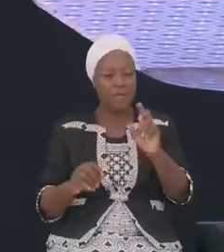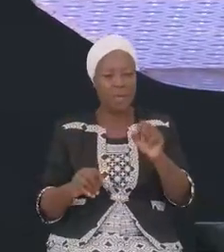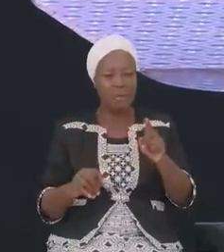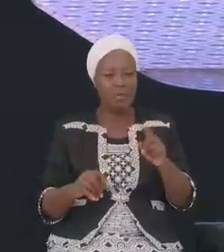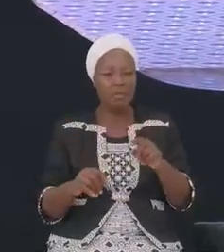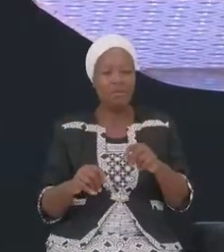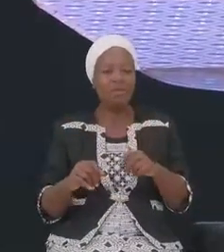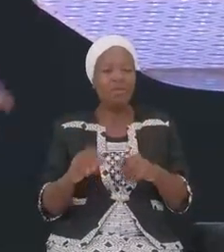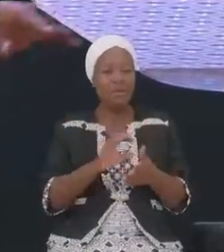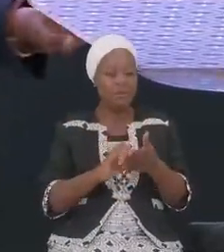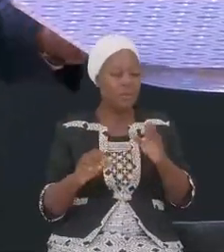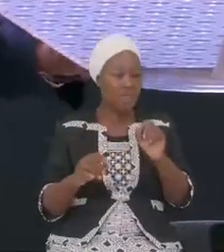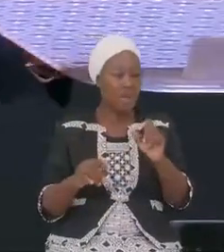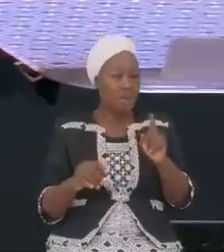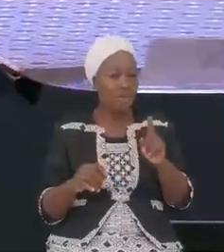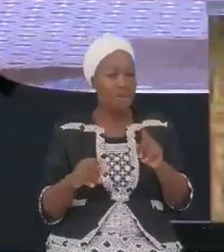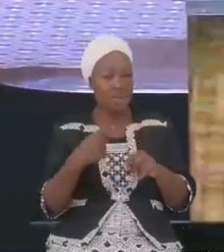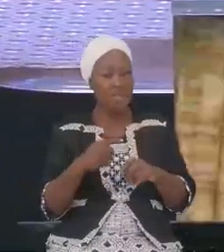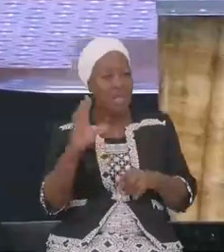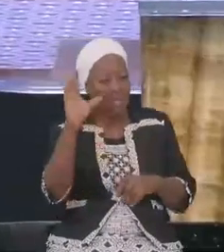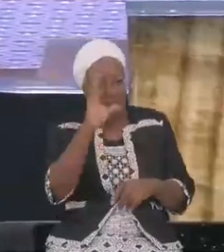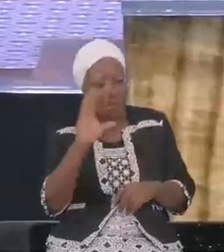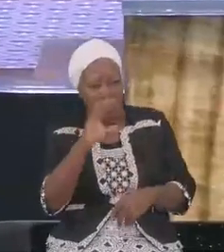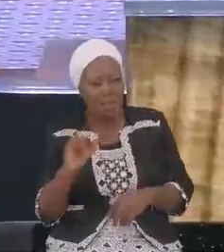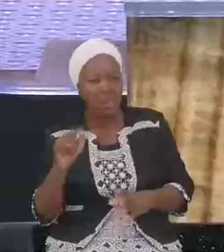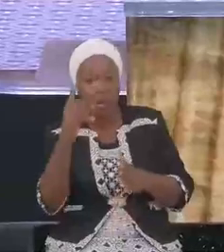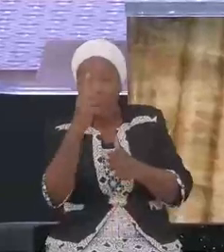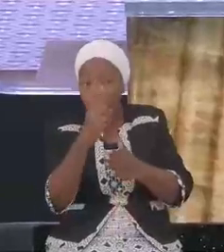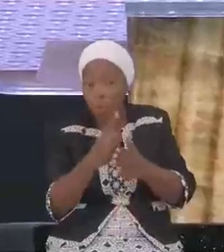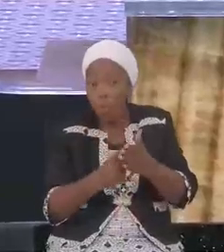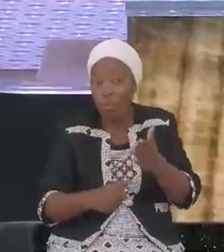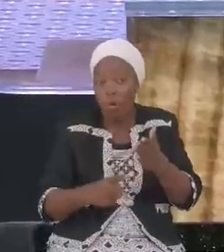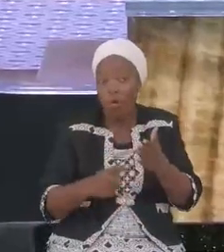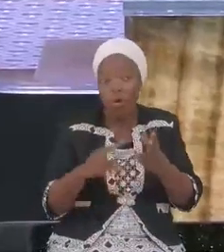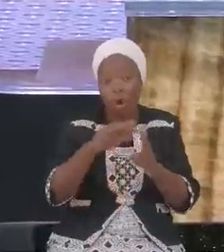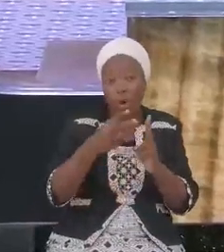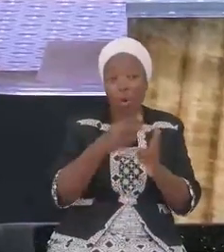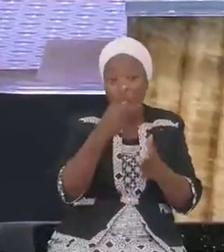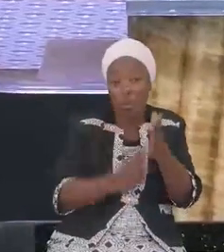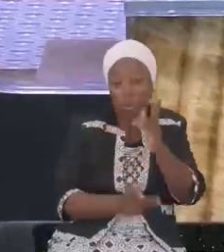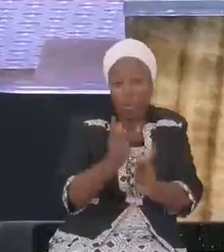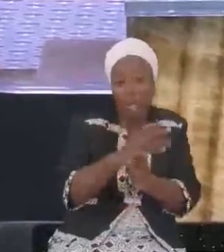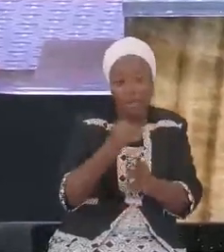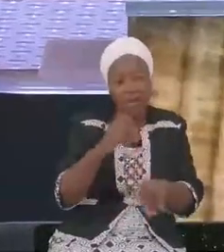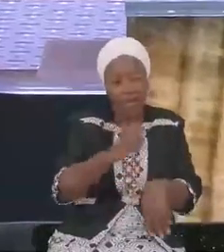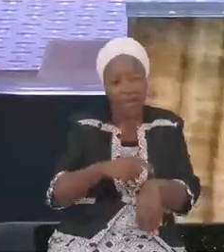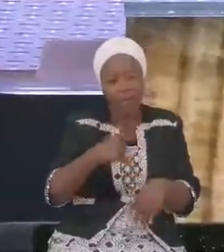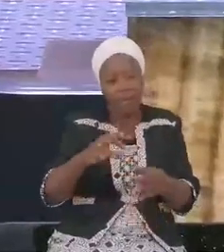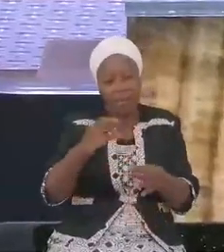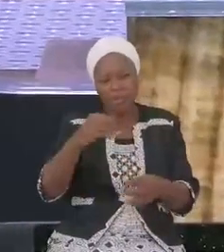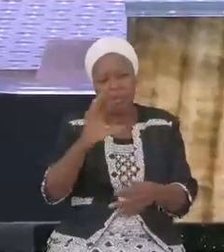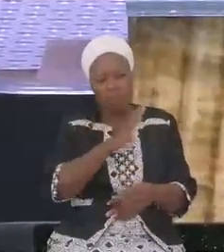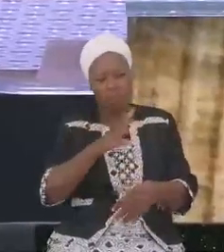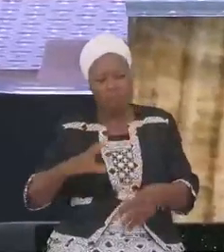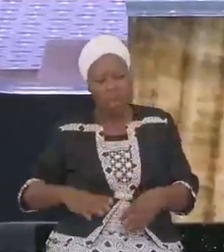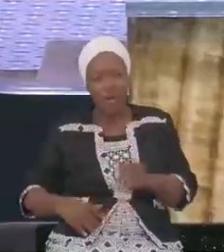dit: voulant sonder l'époque et les circonstances marquées par l'Esprit de Christ